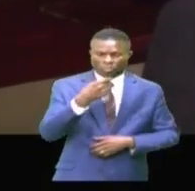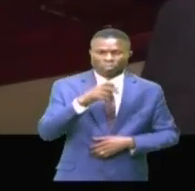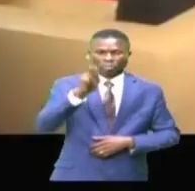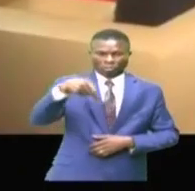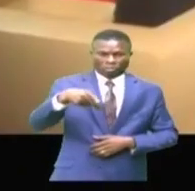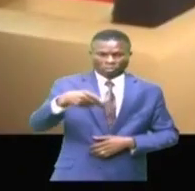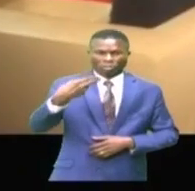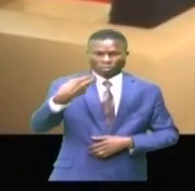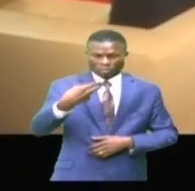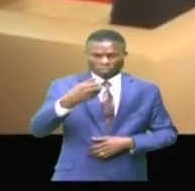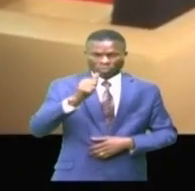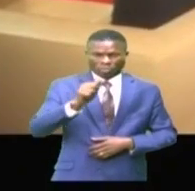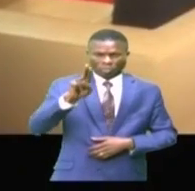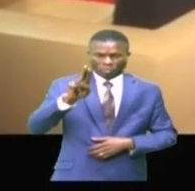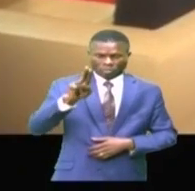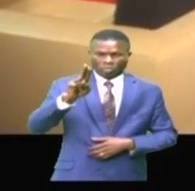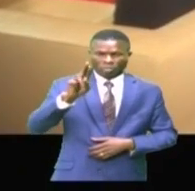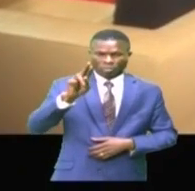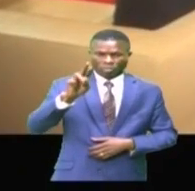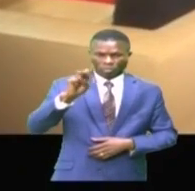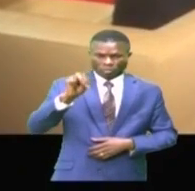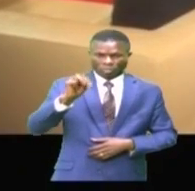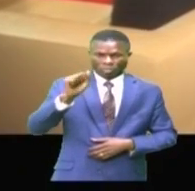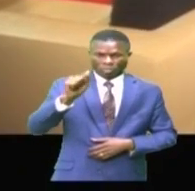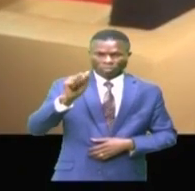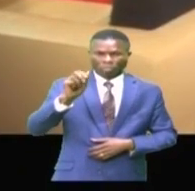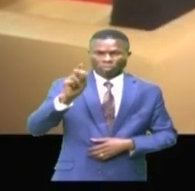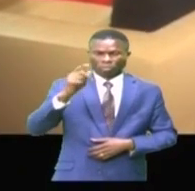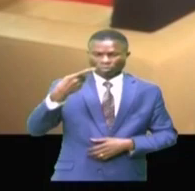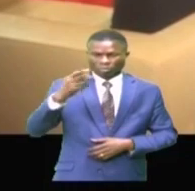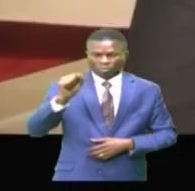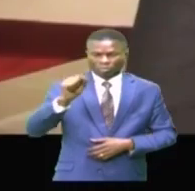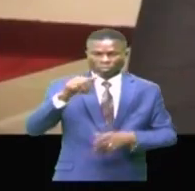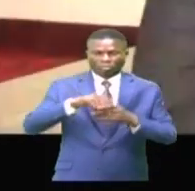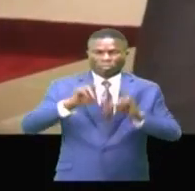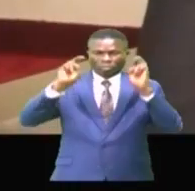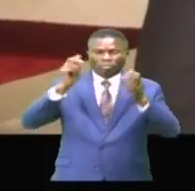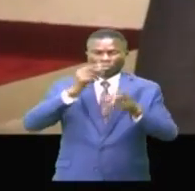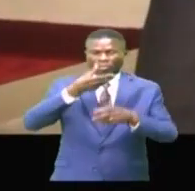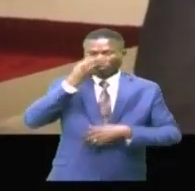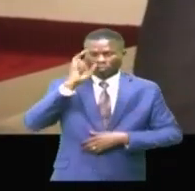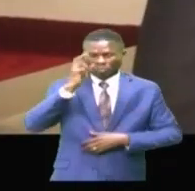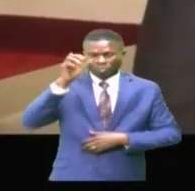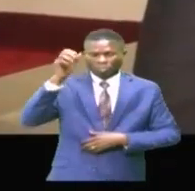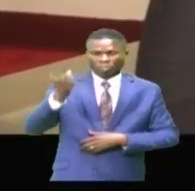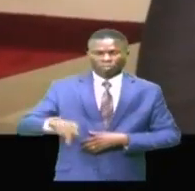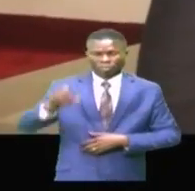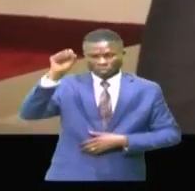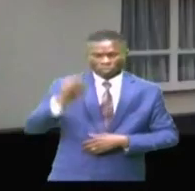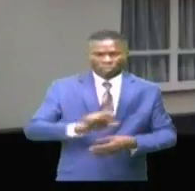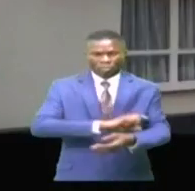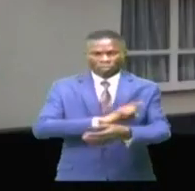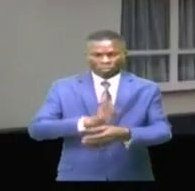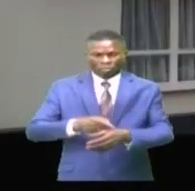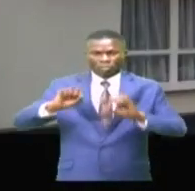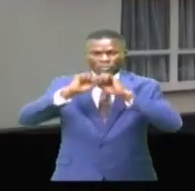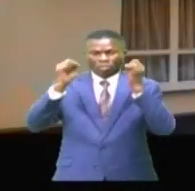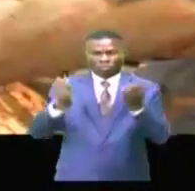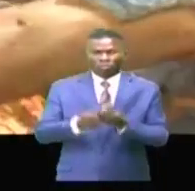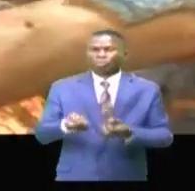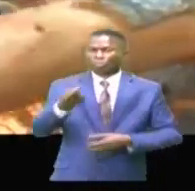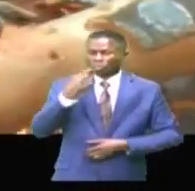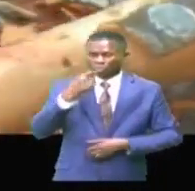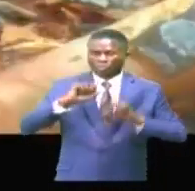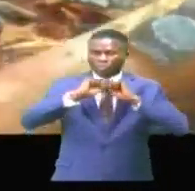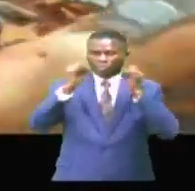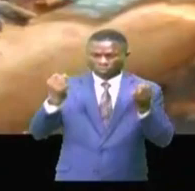il dirige désormais les conseils d'administration située dans la ville de Bukavu dans la province du Sud qui vous la société pharmaquina est une société